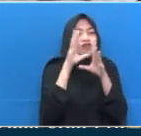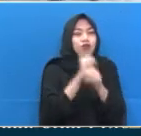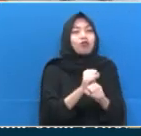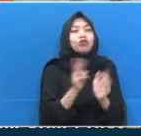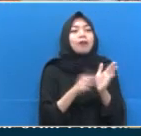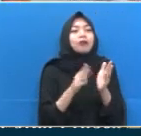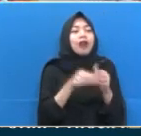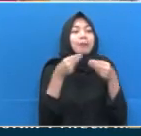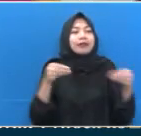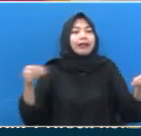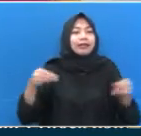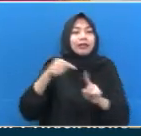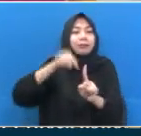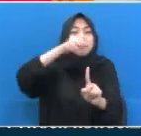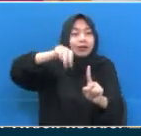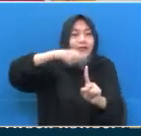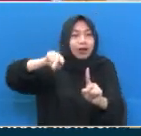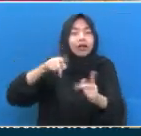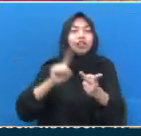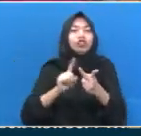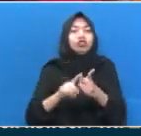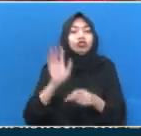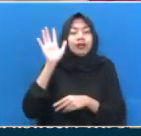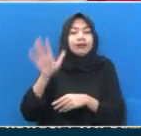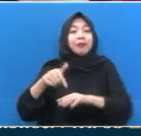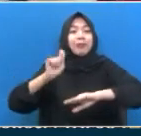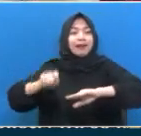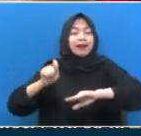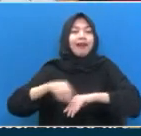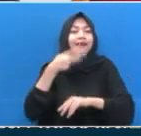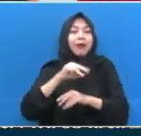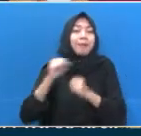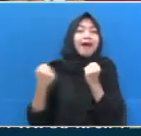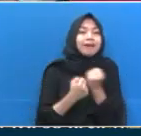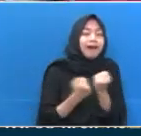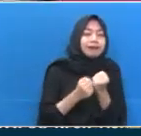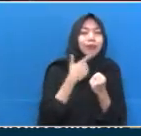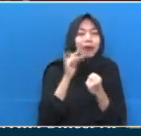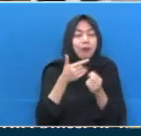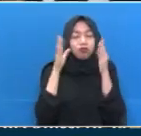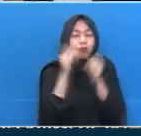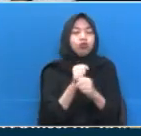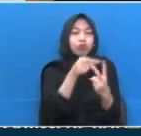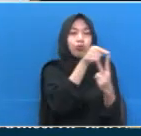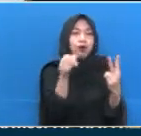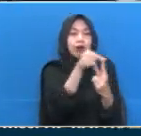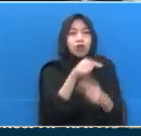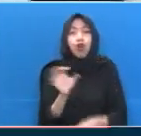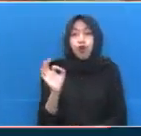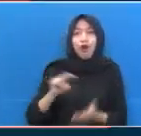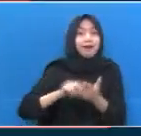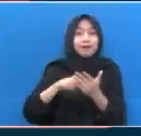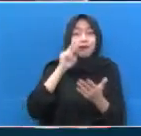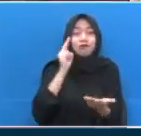pemeriksaan kemudian pembelaan nanti di pengadilannya seperti itu bukan bukan fakta baru ya ini masih